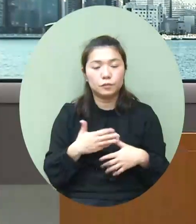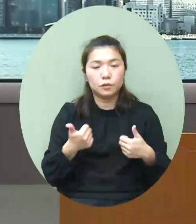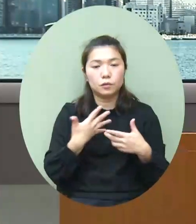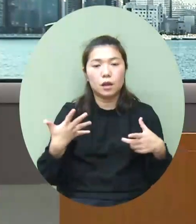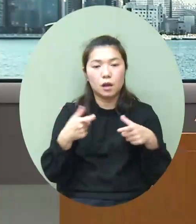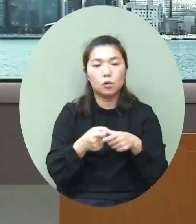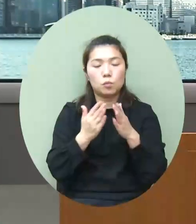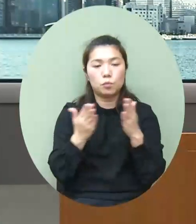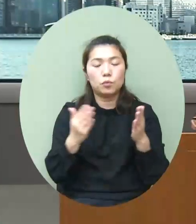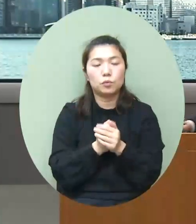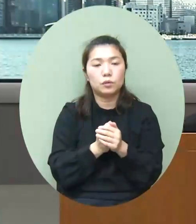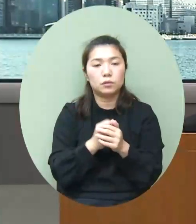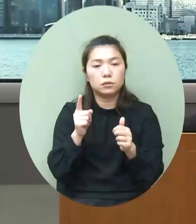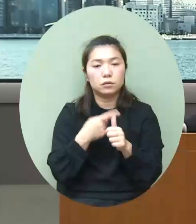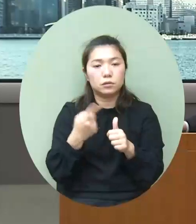我是戴公报。